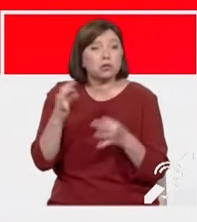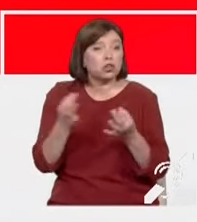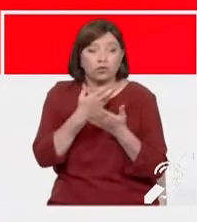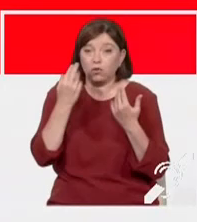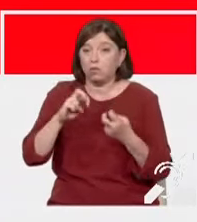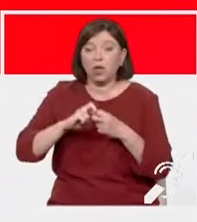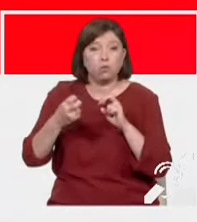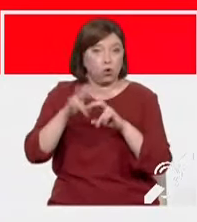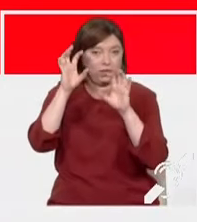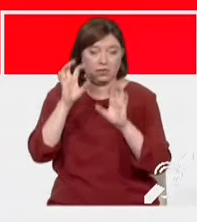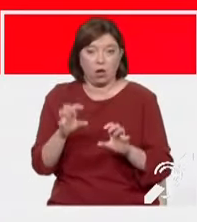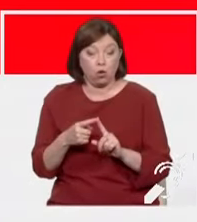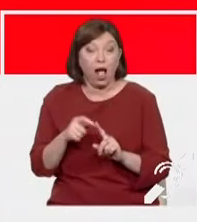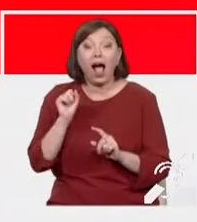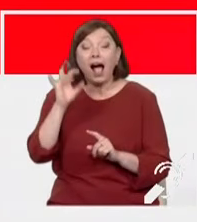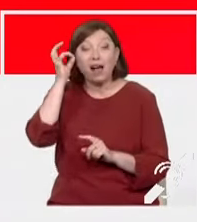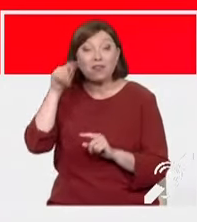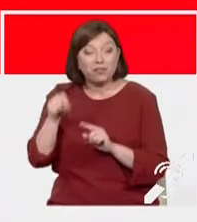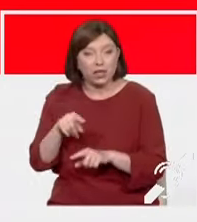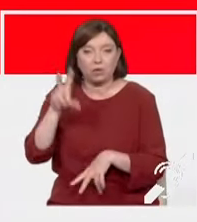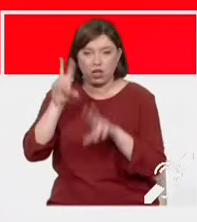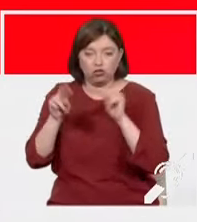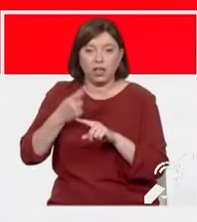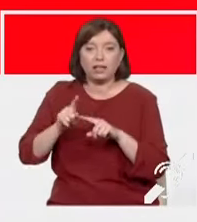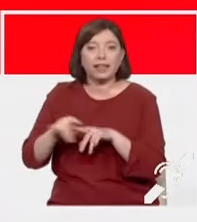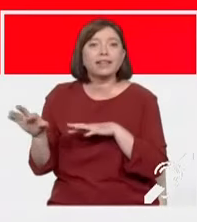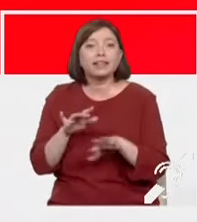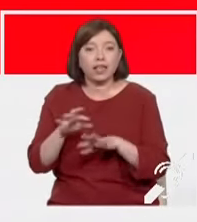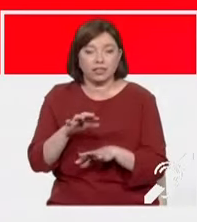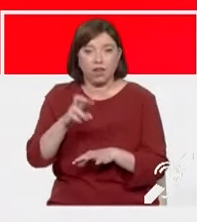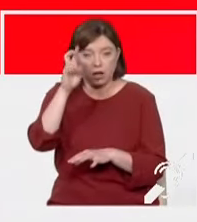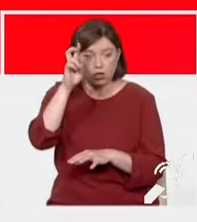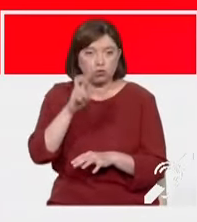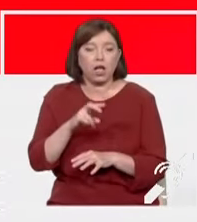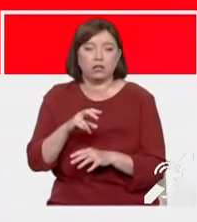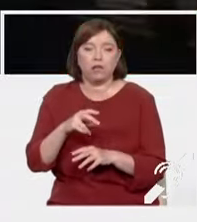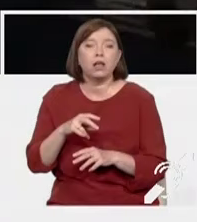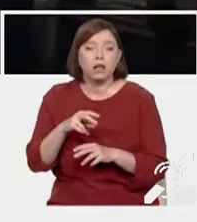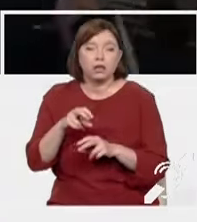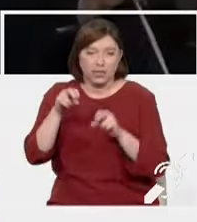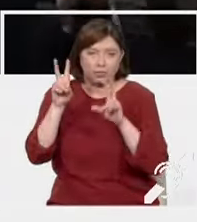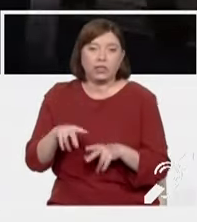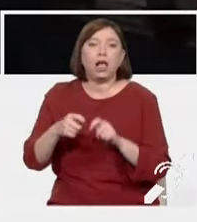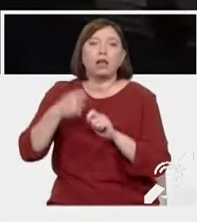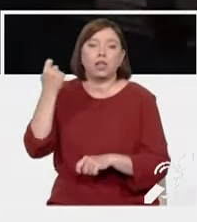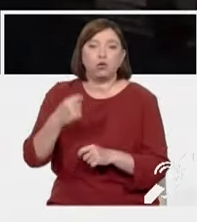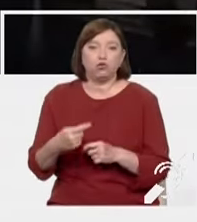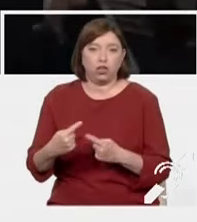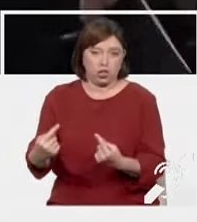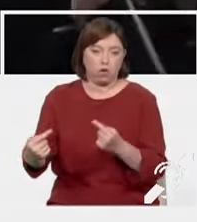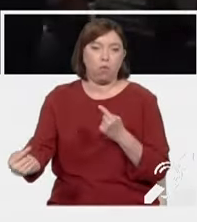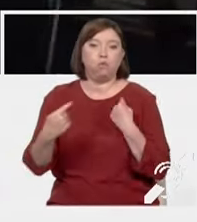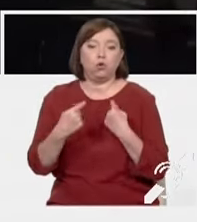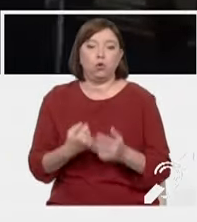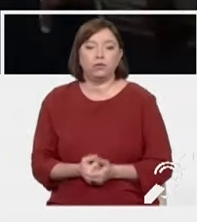probleme legale, în timp ce compania privată califică acțiunile autorităților drept abuzive. Dar dumneavoastră